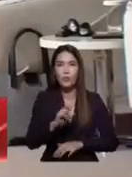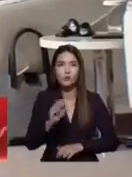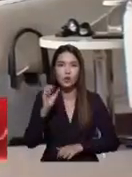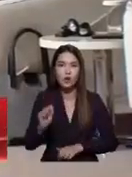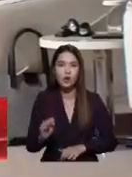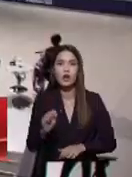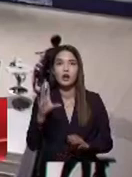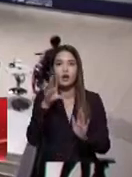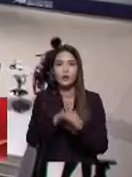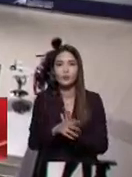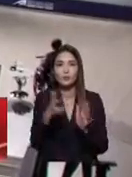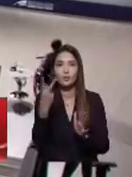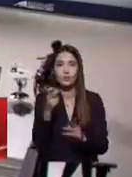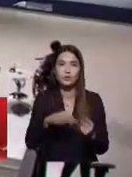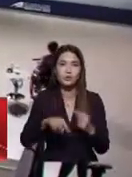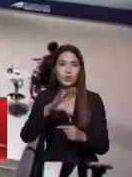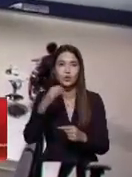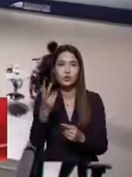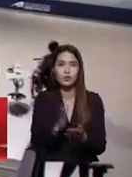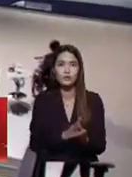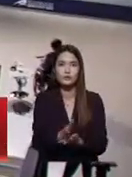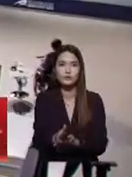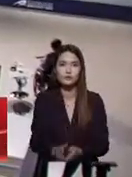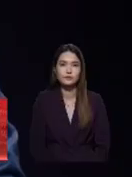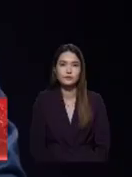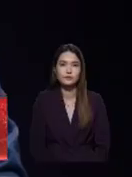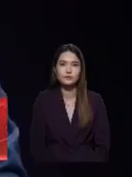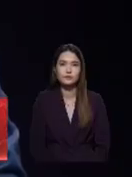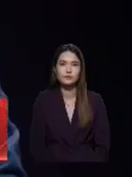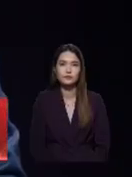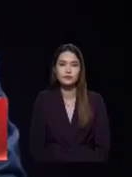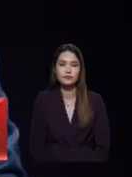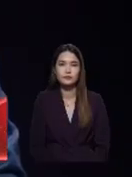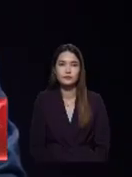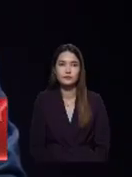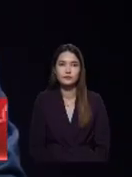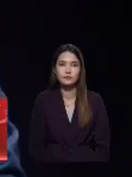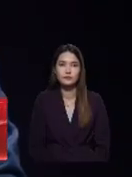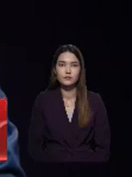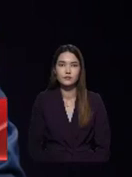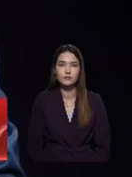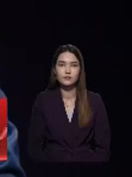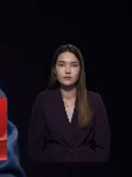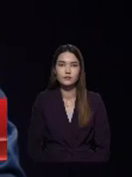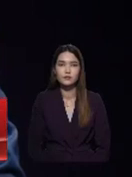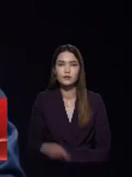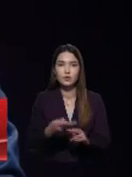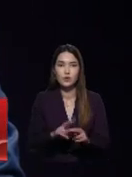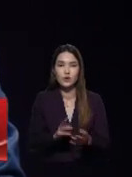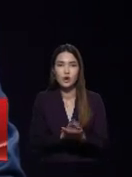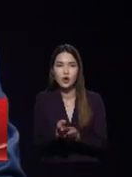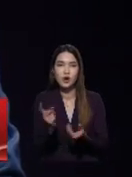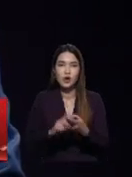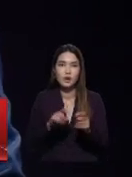включены более 200 предприятий социальной направленности. Они вносят значимый вклад в развитие экономики